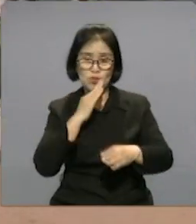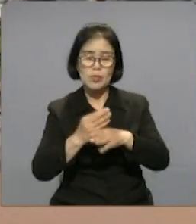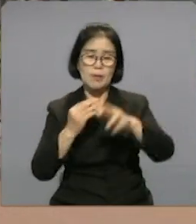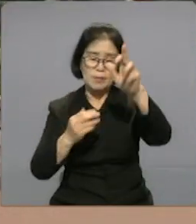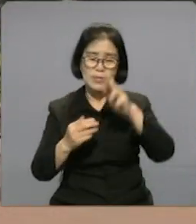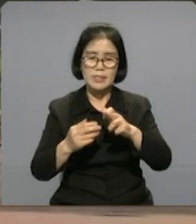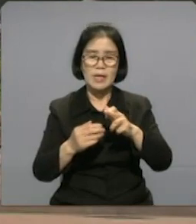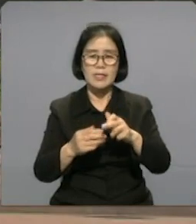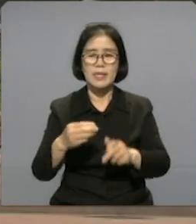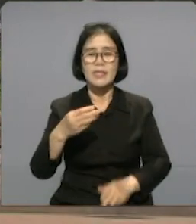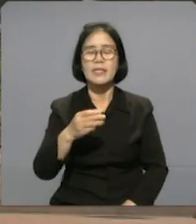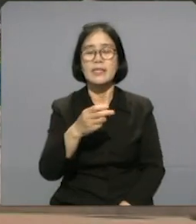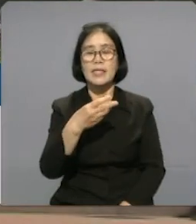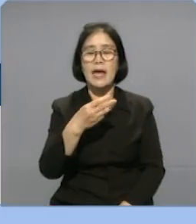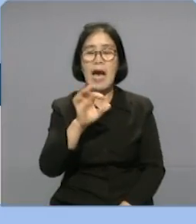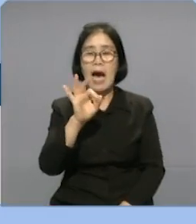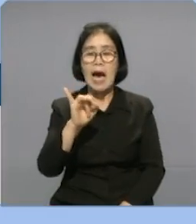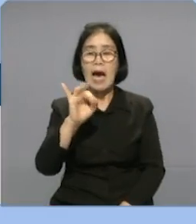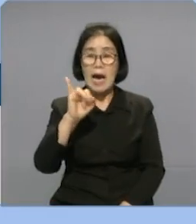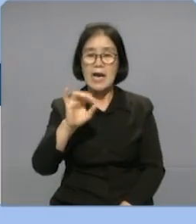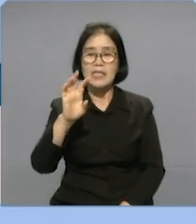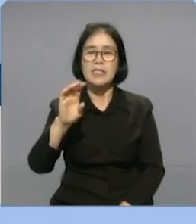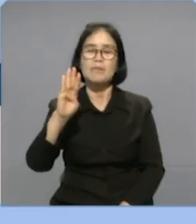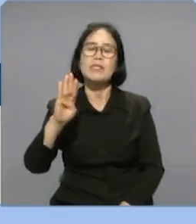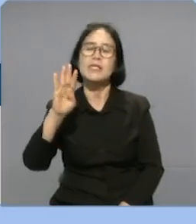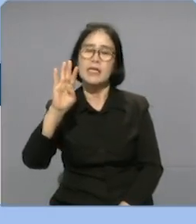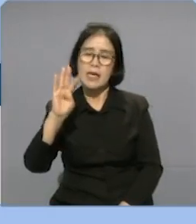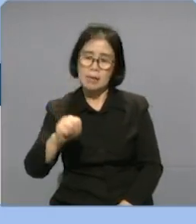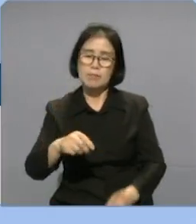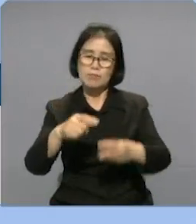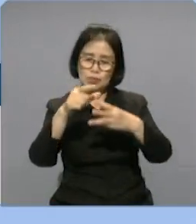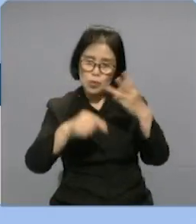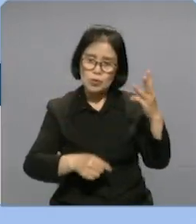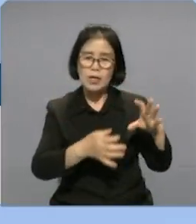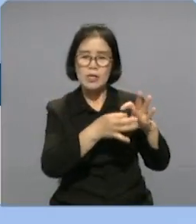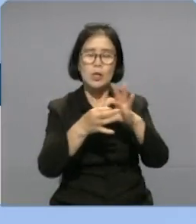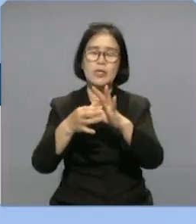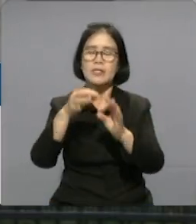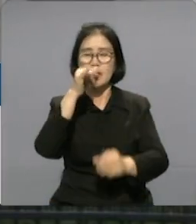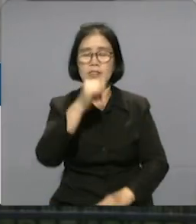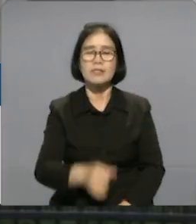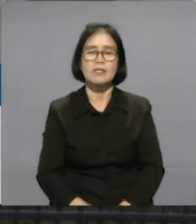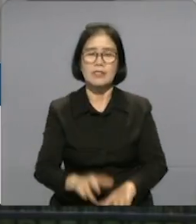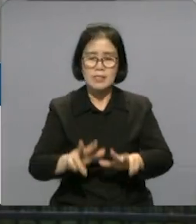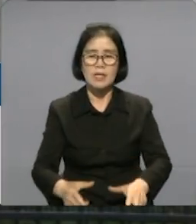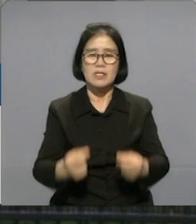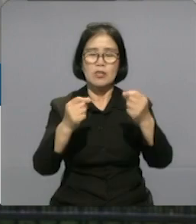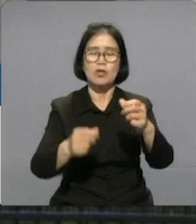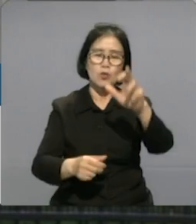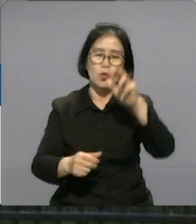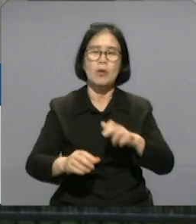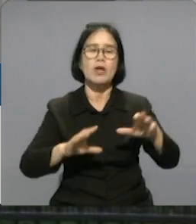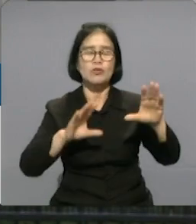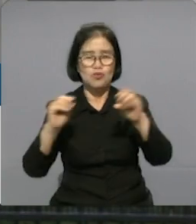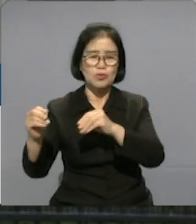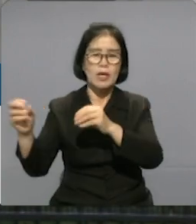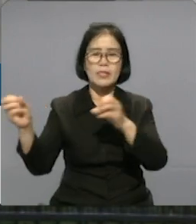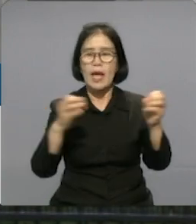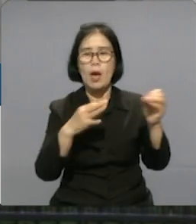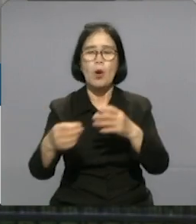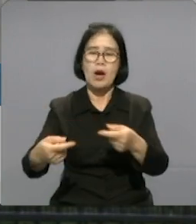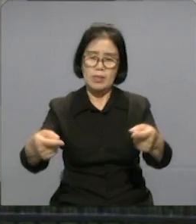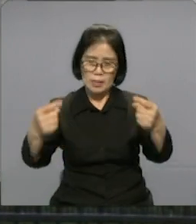대륙간 탄도미사일 ICBM 프로그램과 연관돼 있다고 지적 즉각적인 도발 중단과 대화